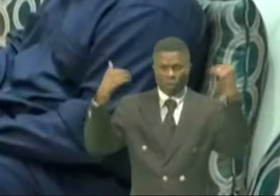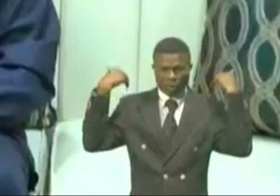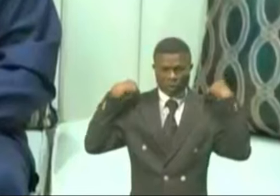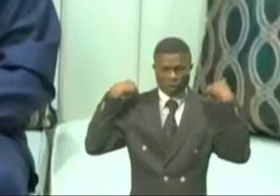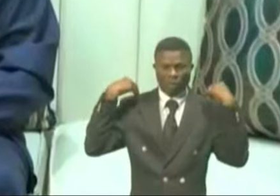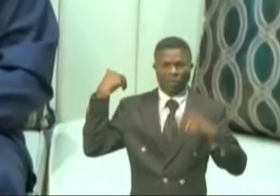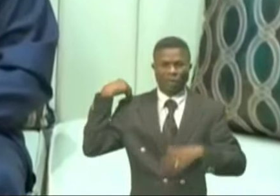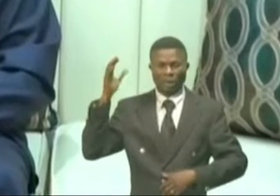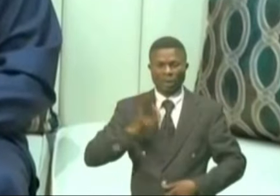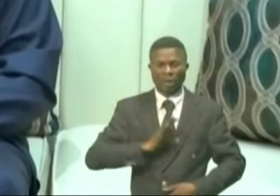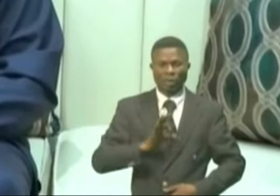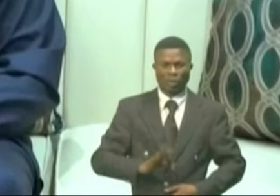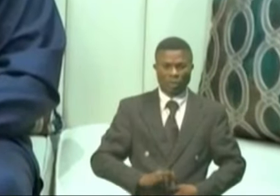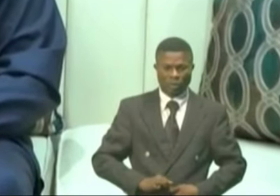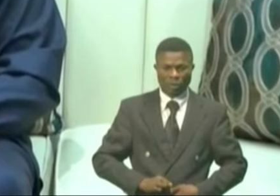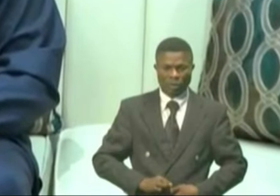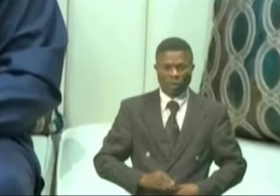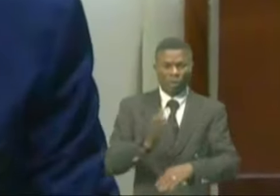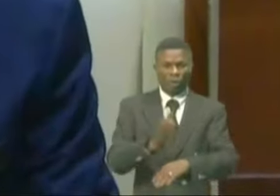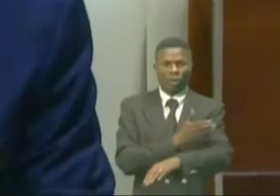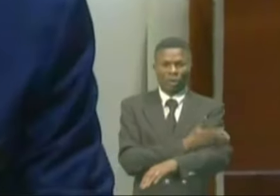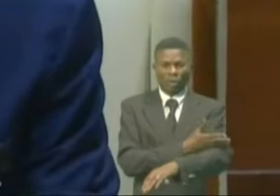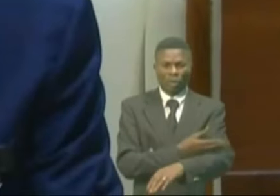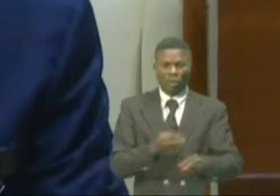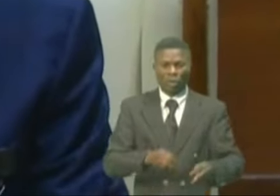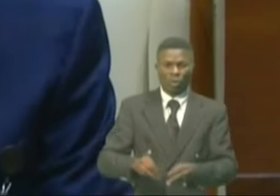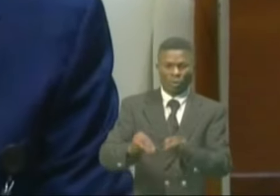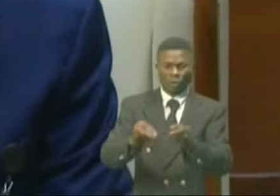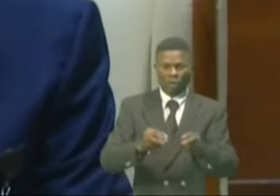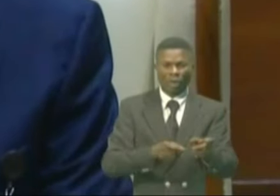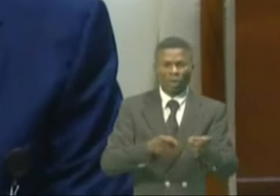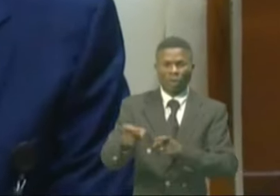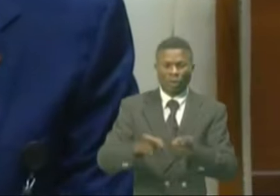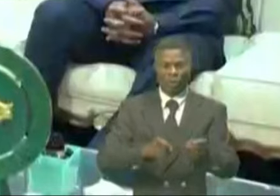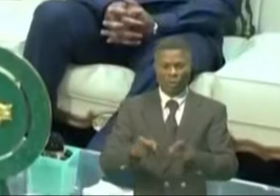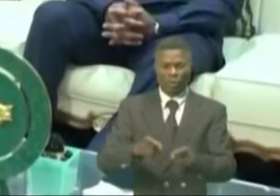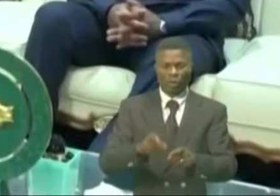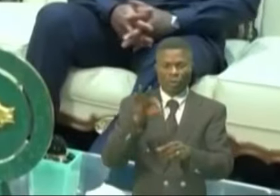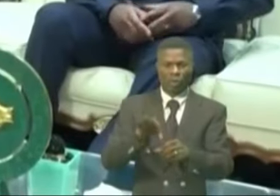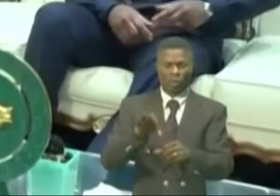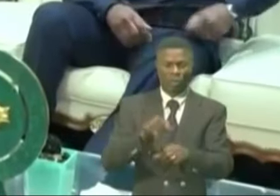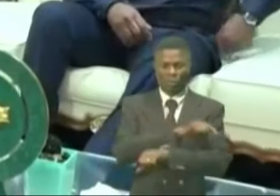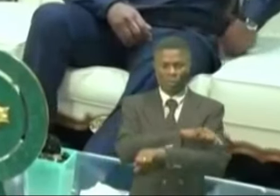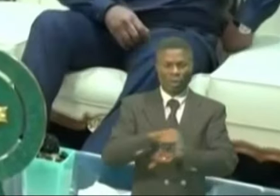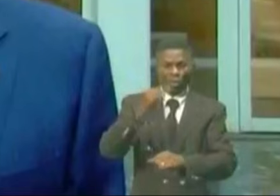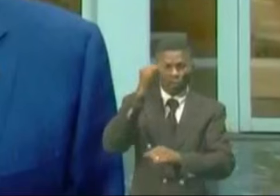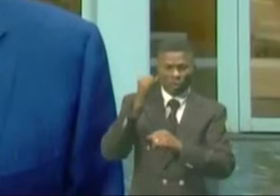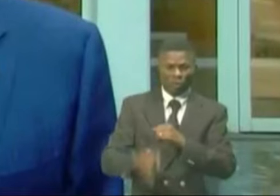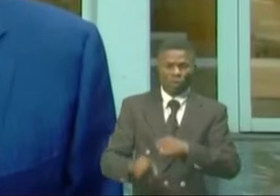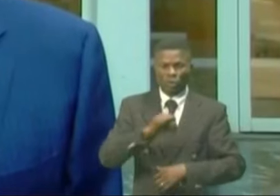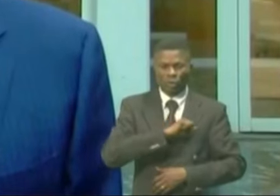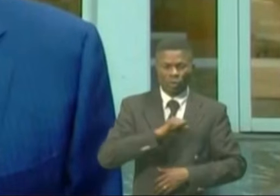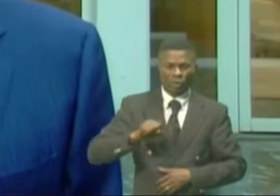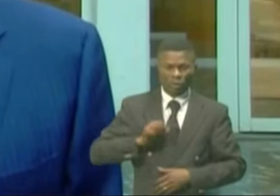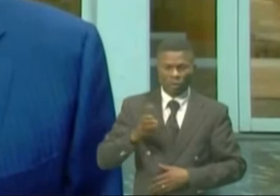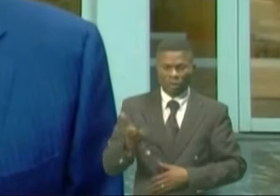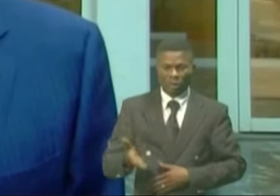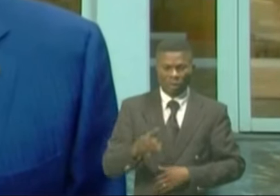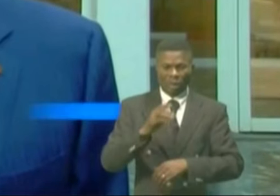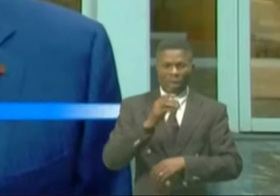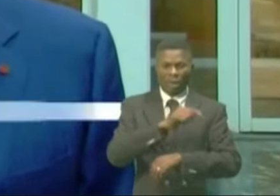Félix-Antoine Tshisekedi l'évolution de la procédure devant conduire à l'élection du bureau définitif de sa chambre. Le bureau d'âge